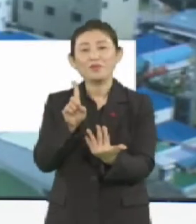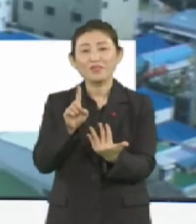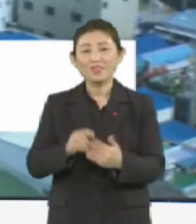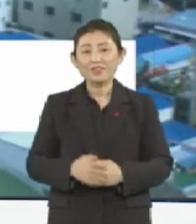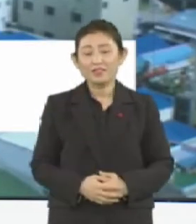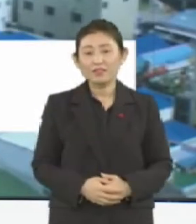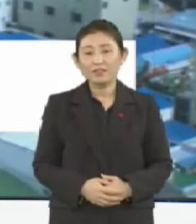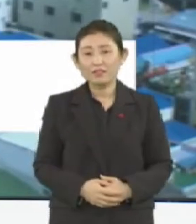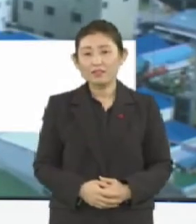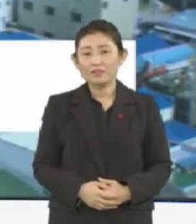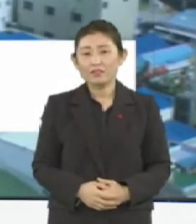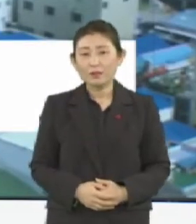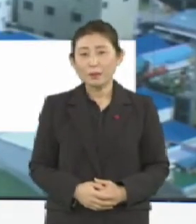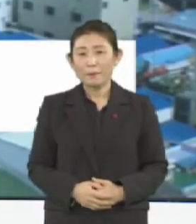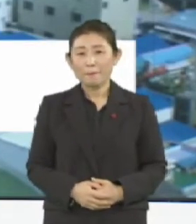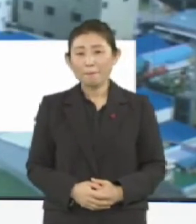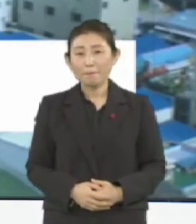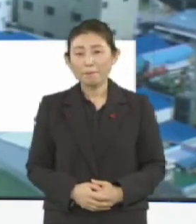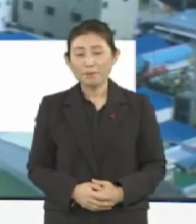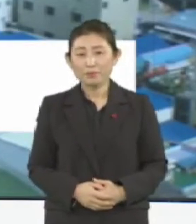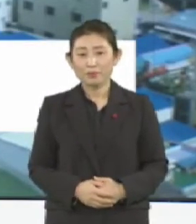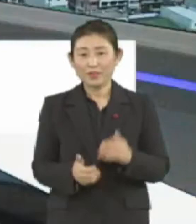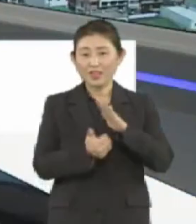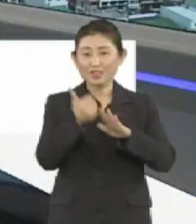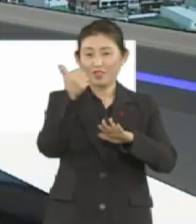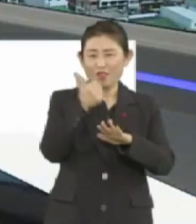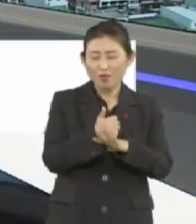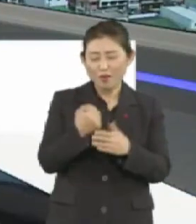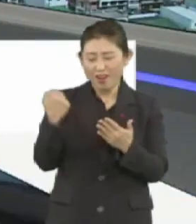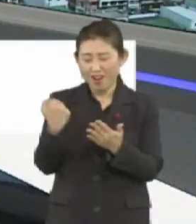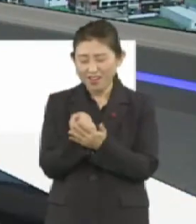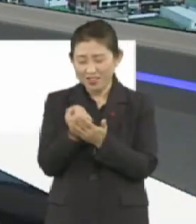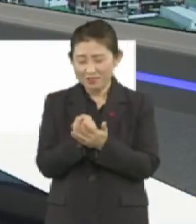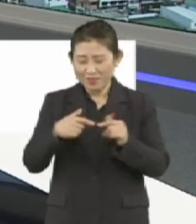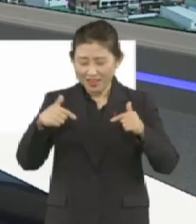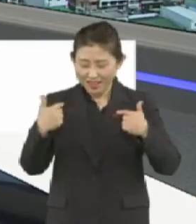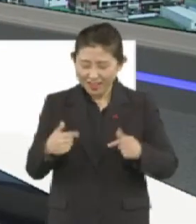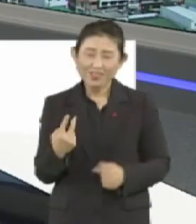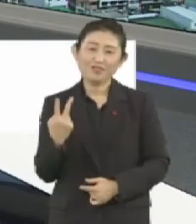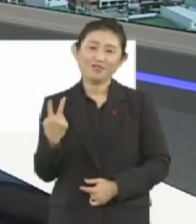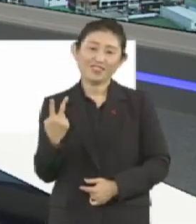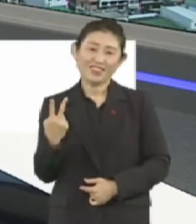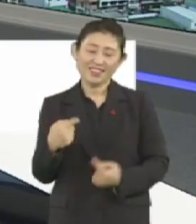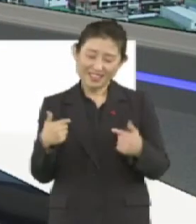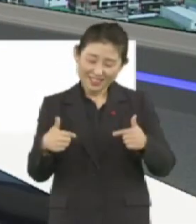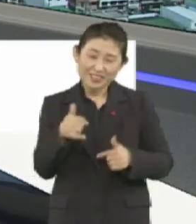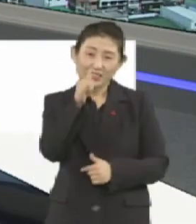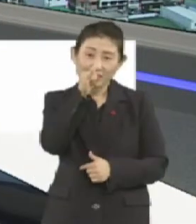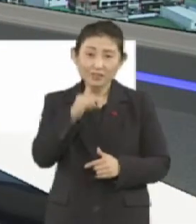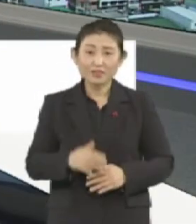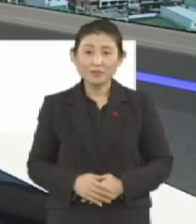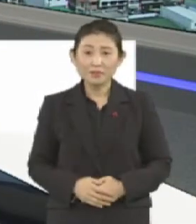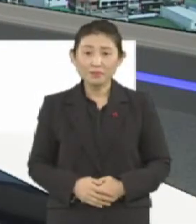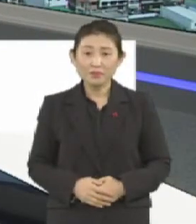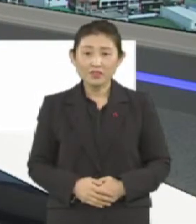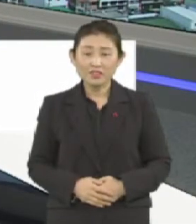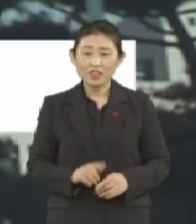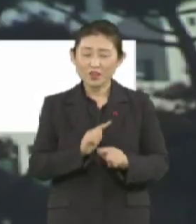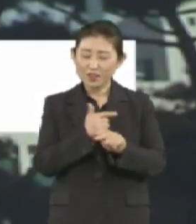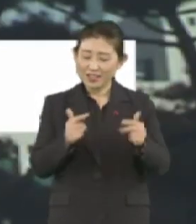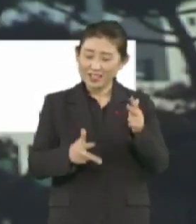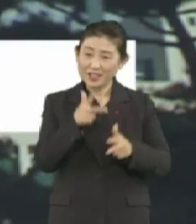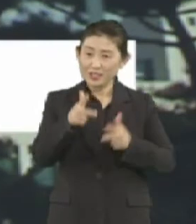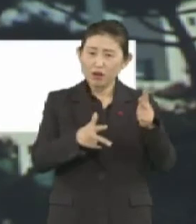있겠습니까? 뭐 늘 성과와 또 아쉬움은 늘 함께 가는 일이죠. 올해는 정말 다양한